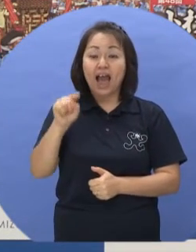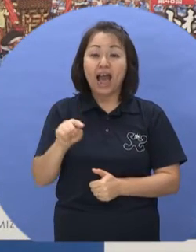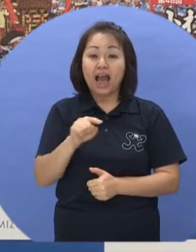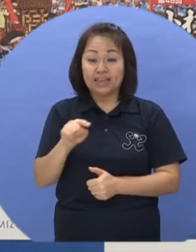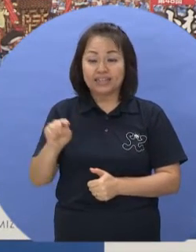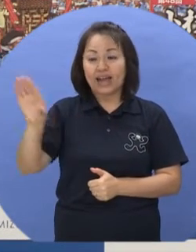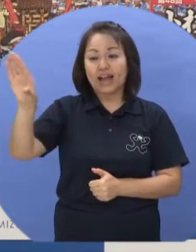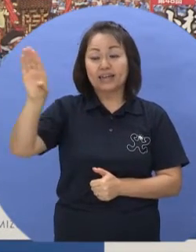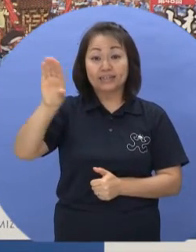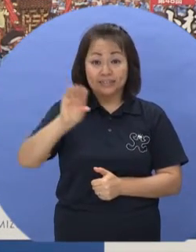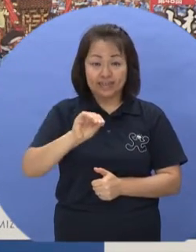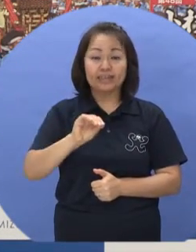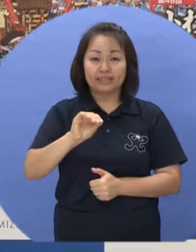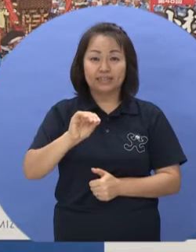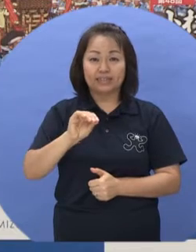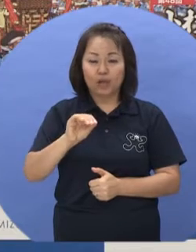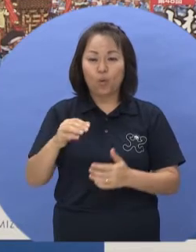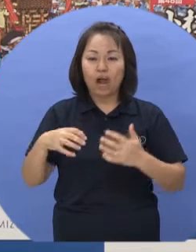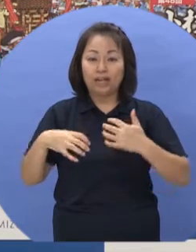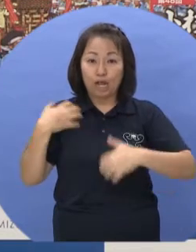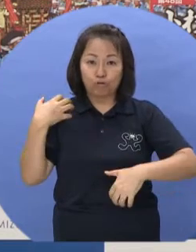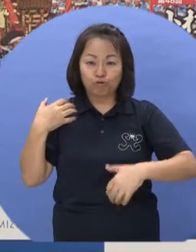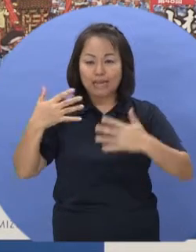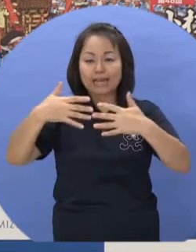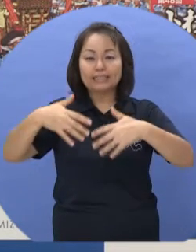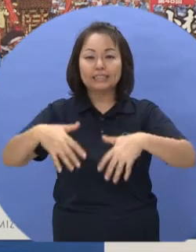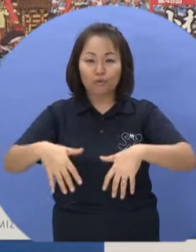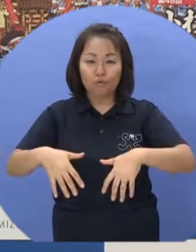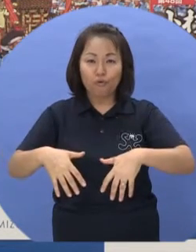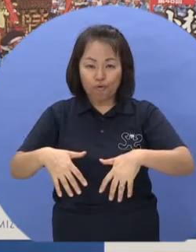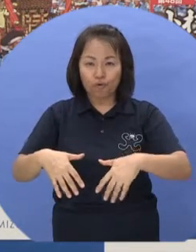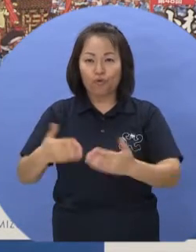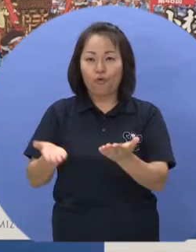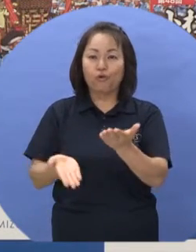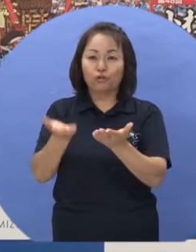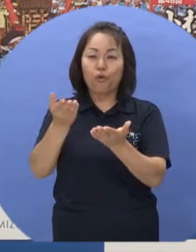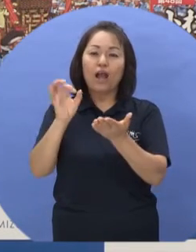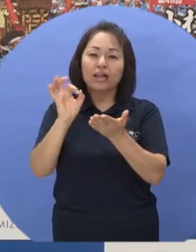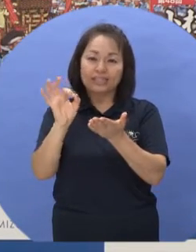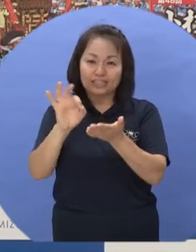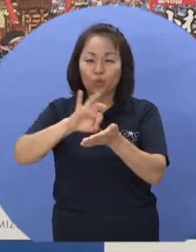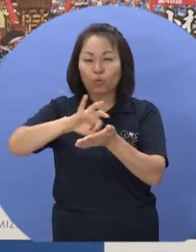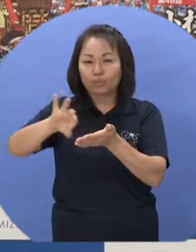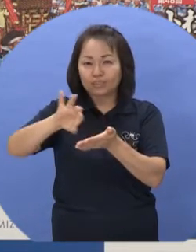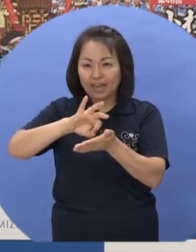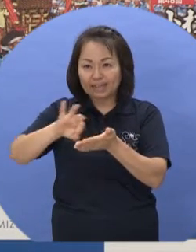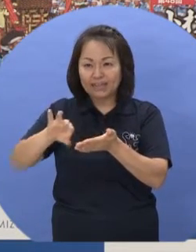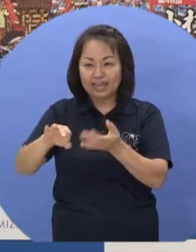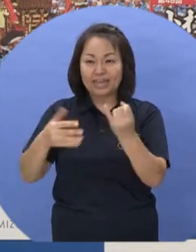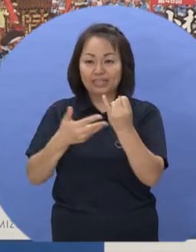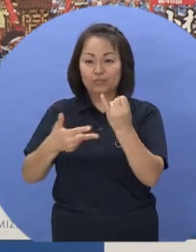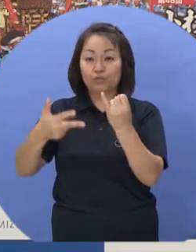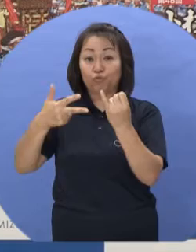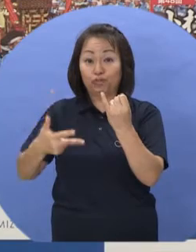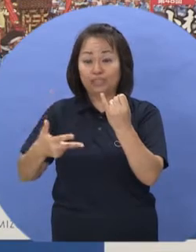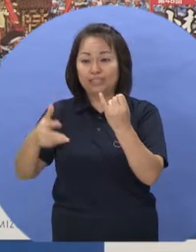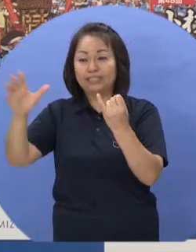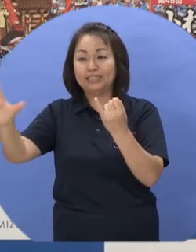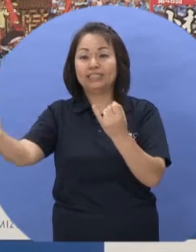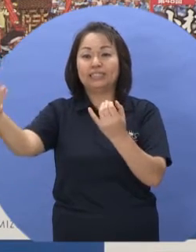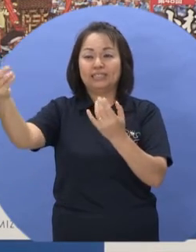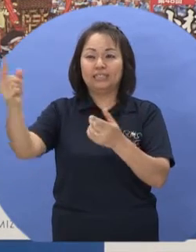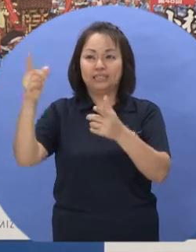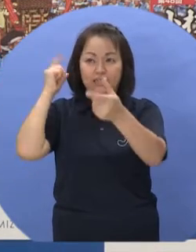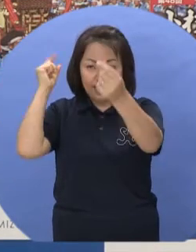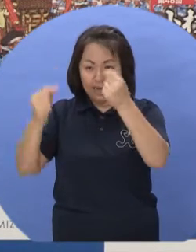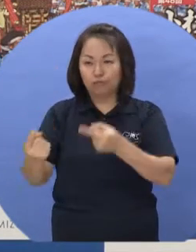学生支援機構の奨学金を利用して射水市内の大学などへ進学をされた県外出身の方が卒業